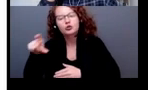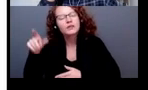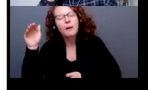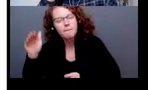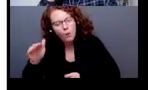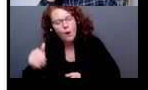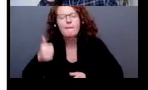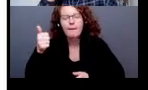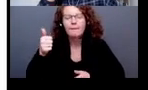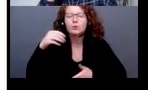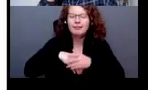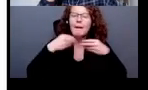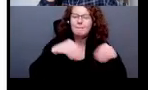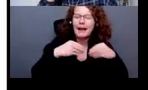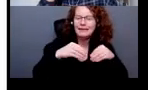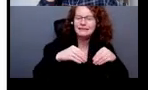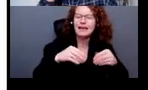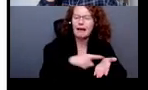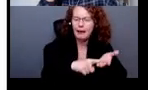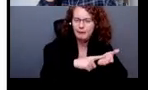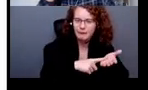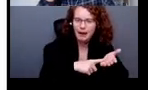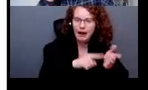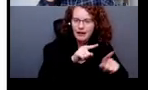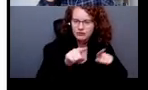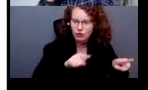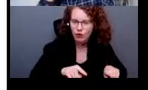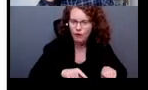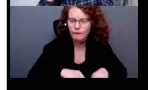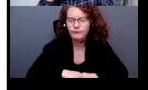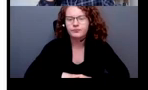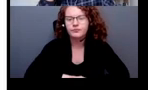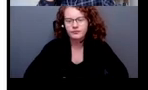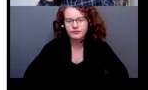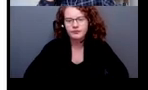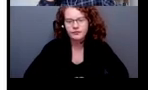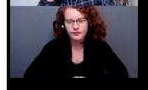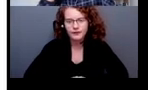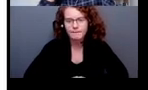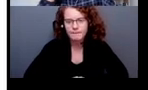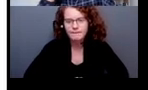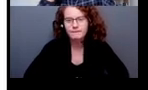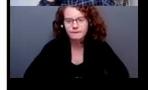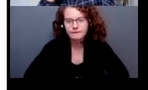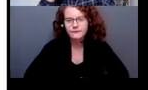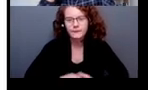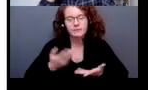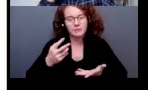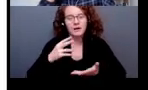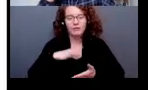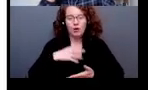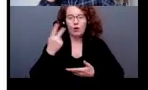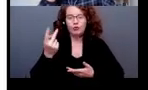de réparation, avec en gros une espèce de positionnement extrêmement curieux, parce que c'est d'un côté dans